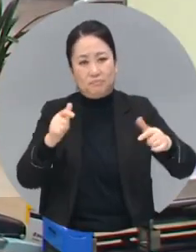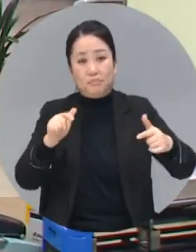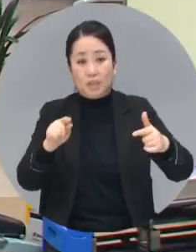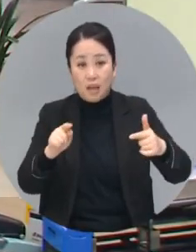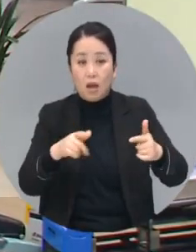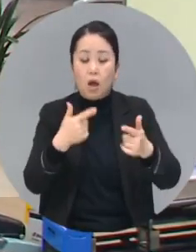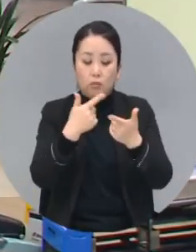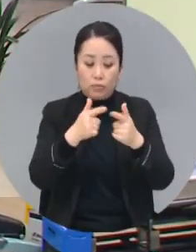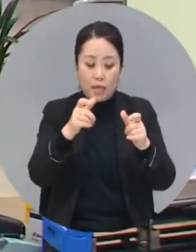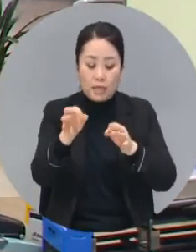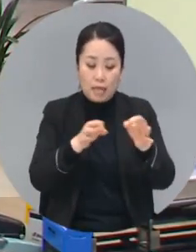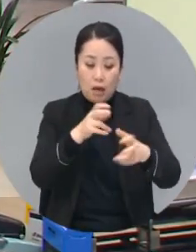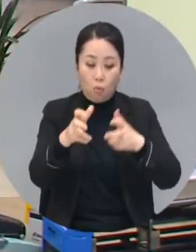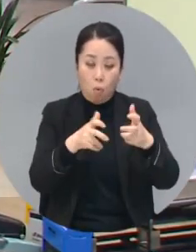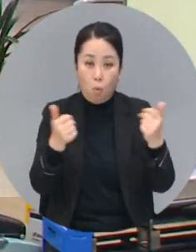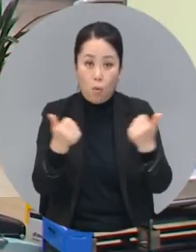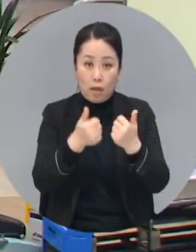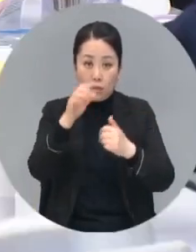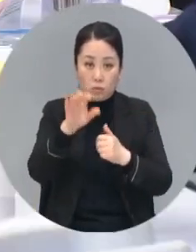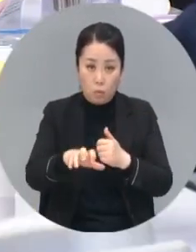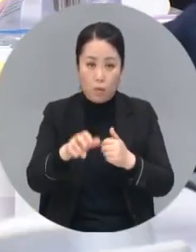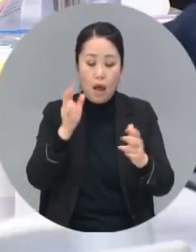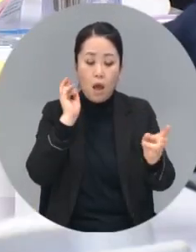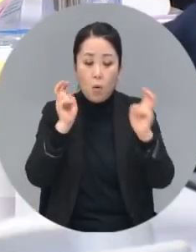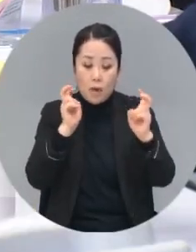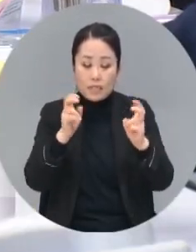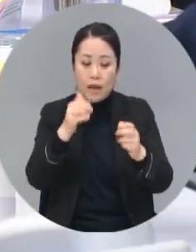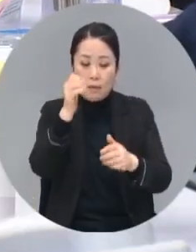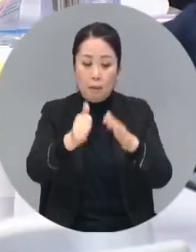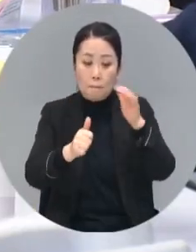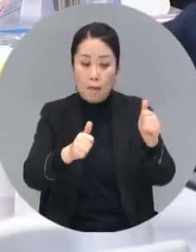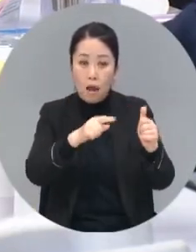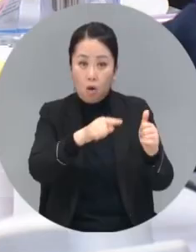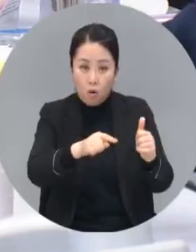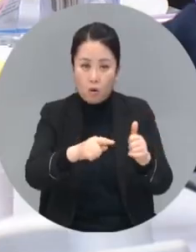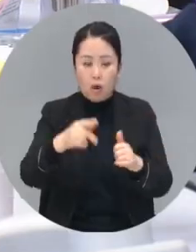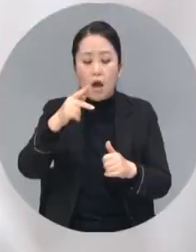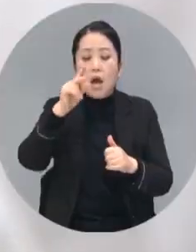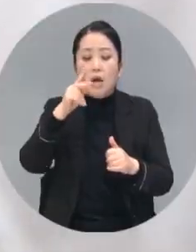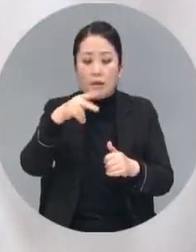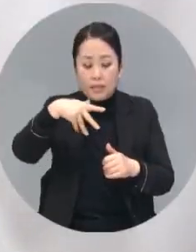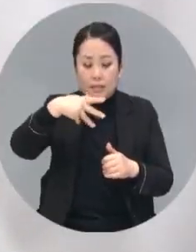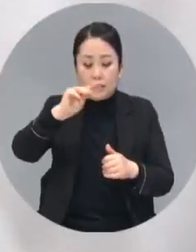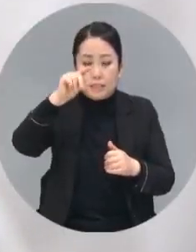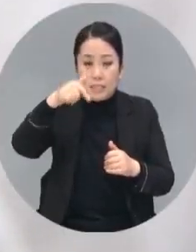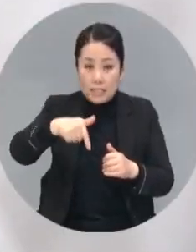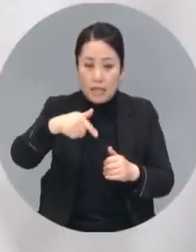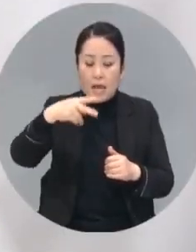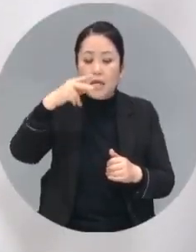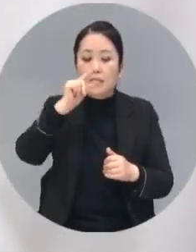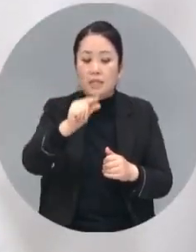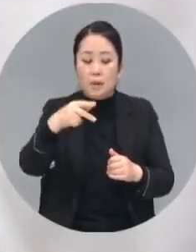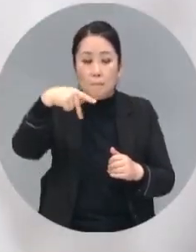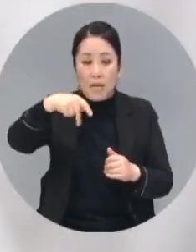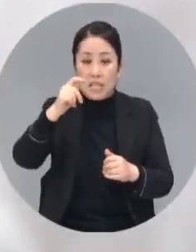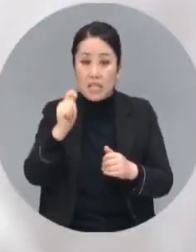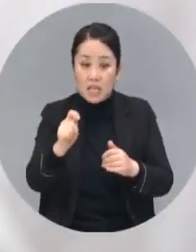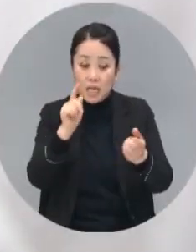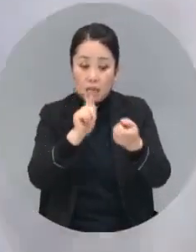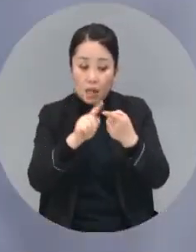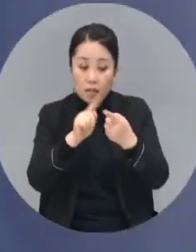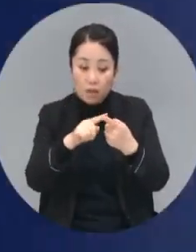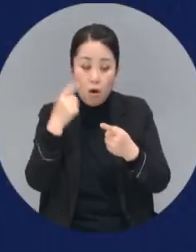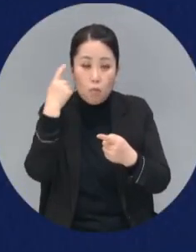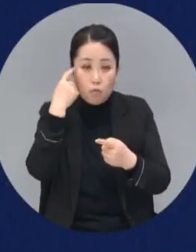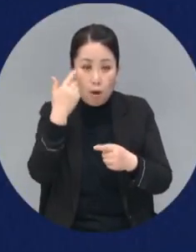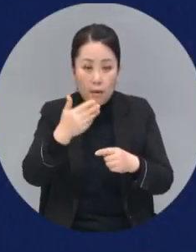부산상공회의소가 지역 기업 임원 100명을 대상으로 챗GPT 인식과 활용 실태를 조사한 결과 챗GPT와 같은